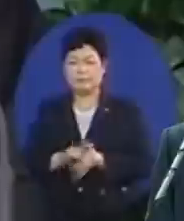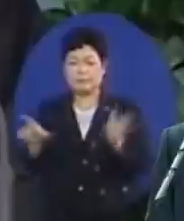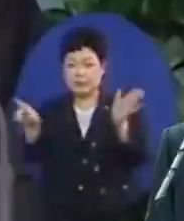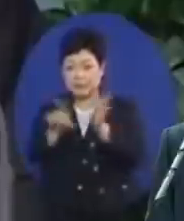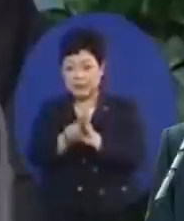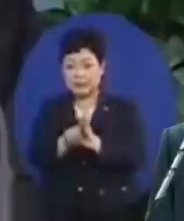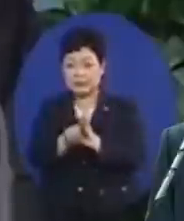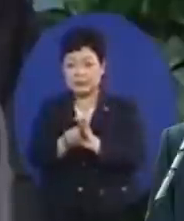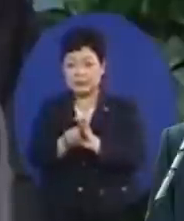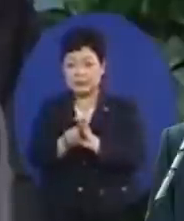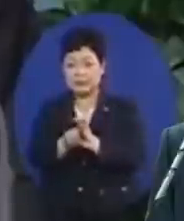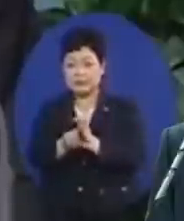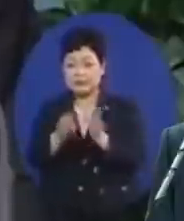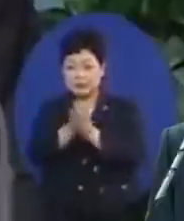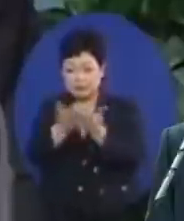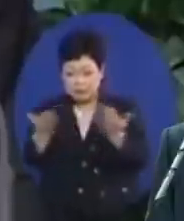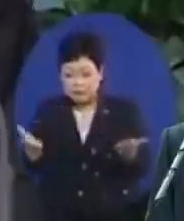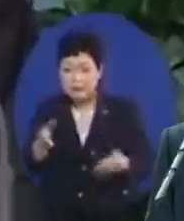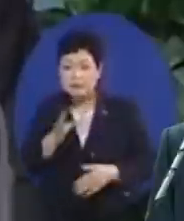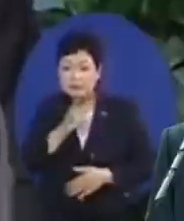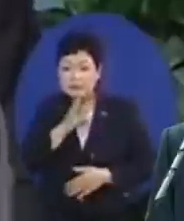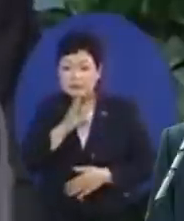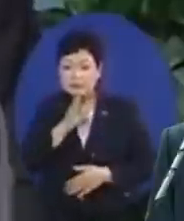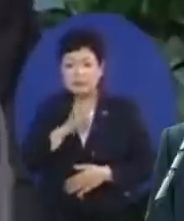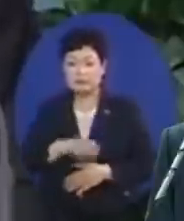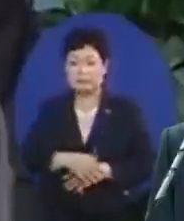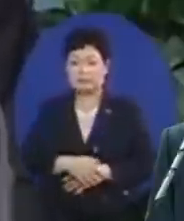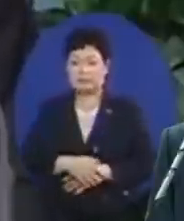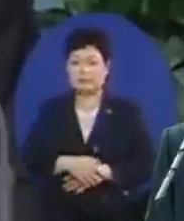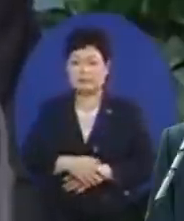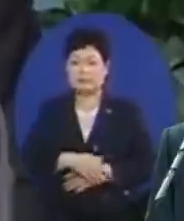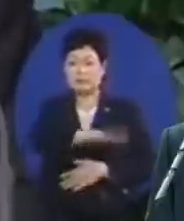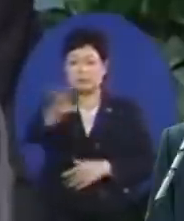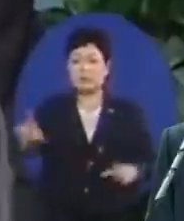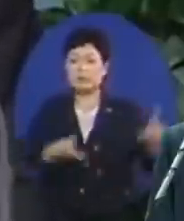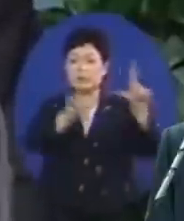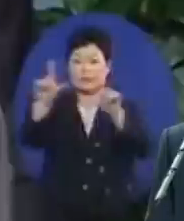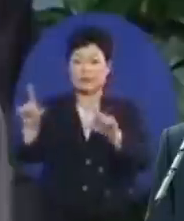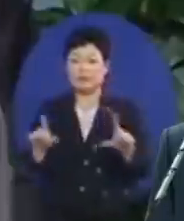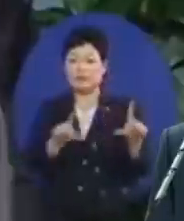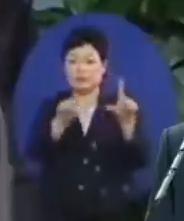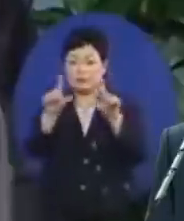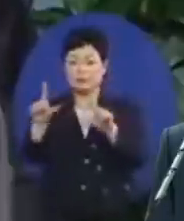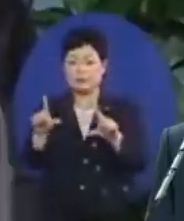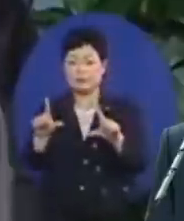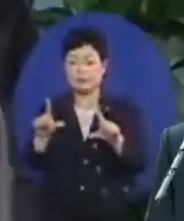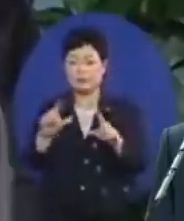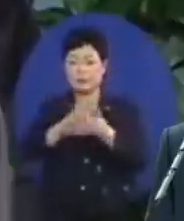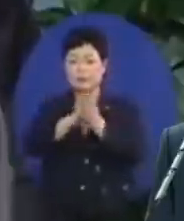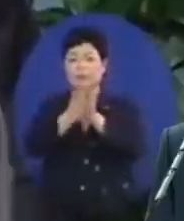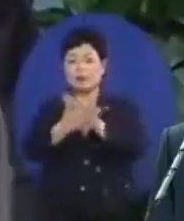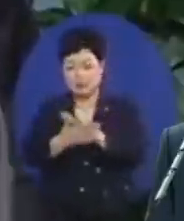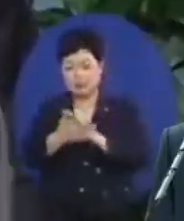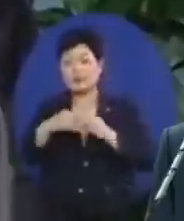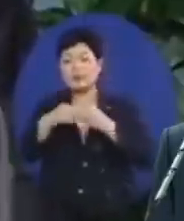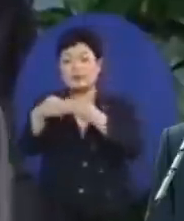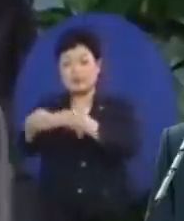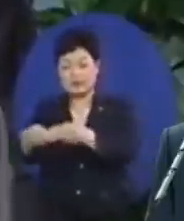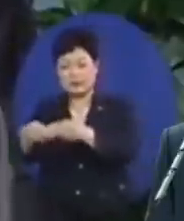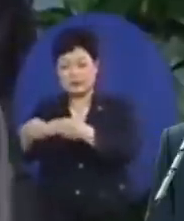신앙이 현실적이고 실제적으로 우리의 삶을 변화시키고